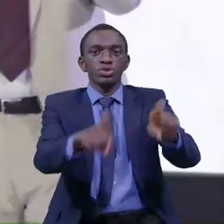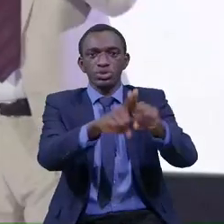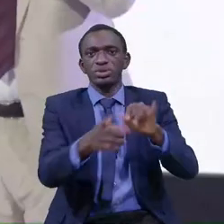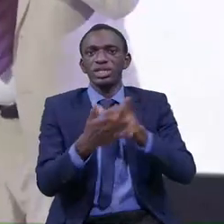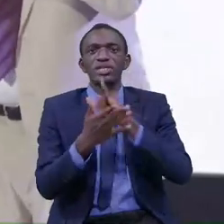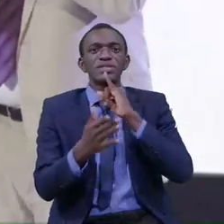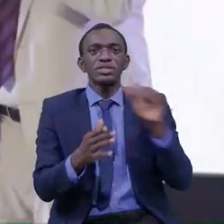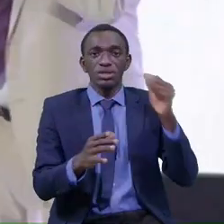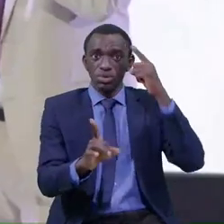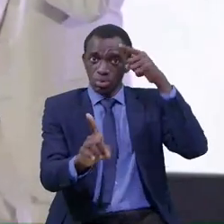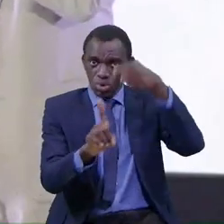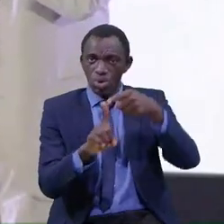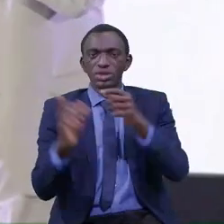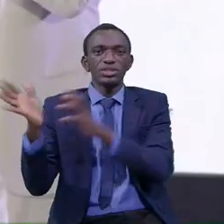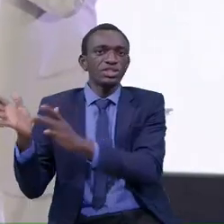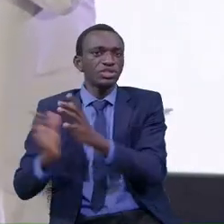C'est un objectif.